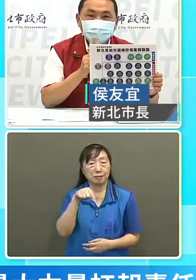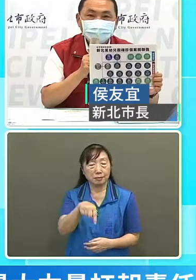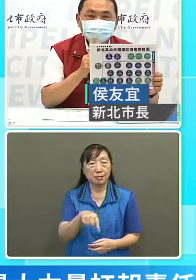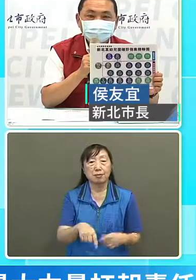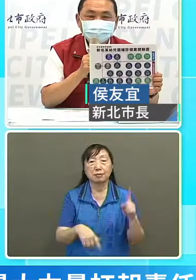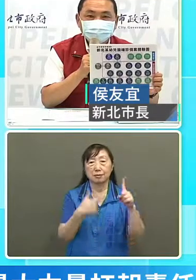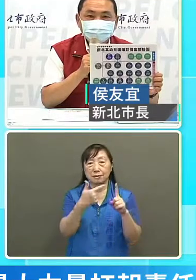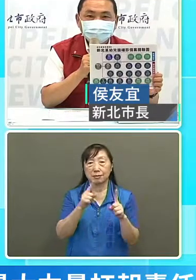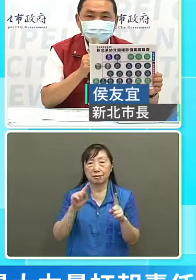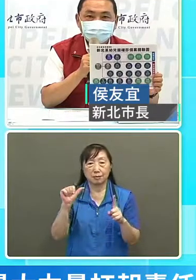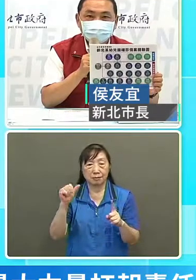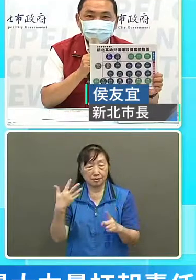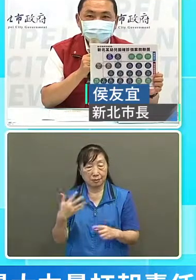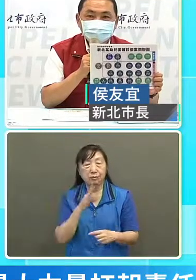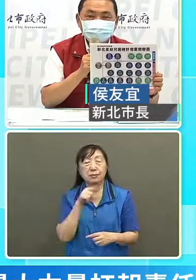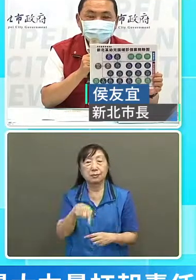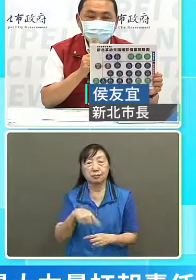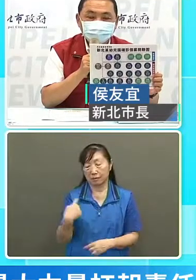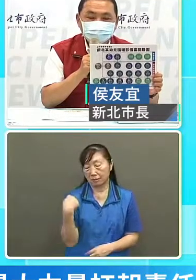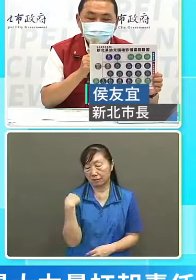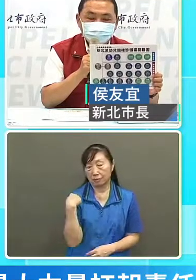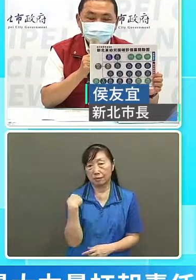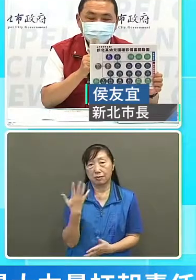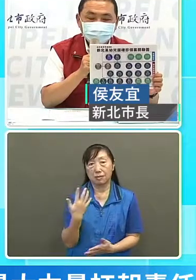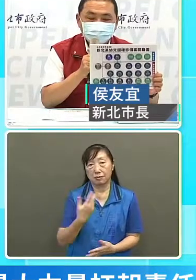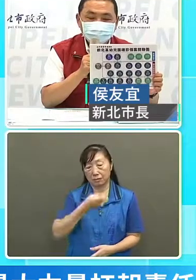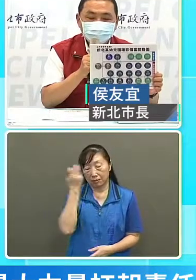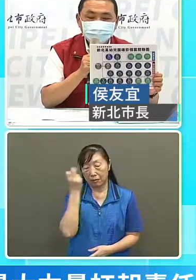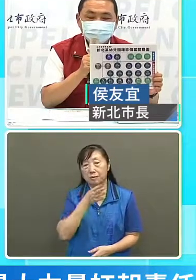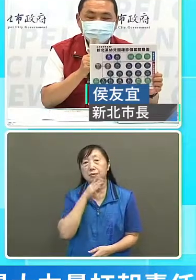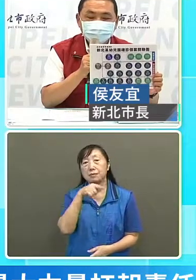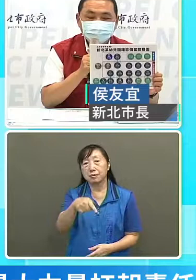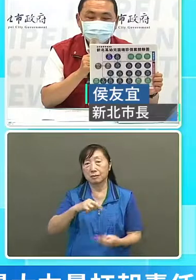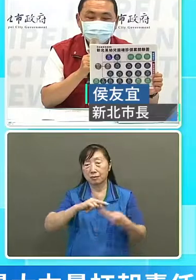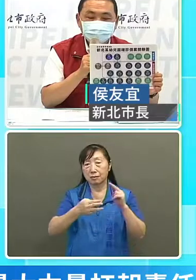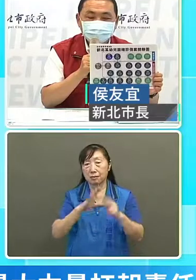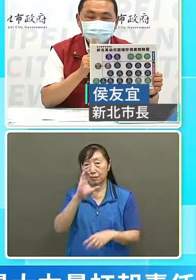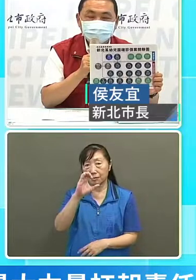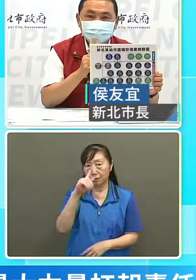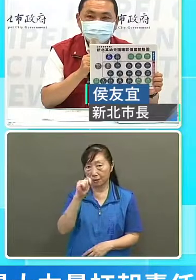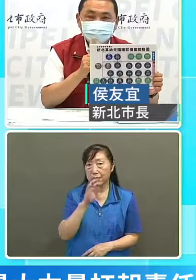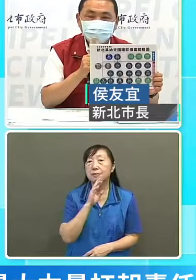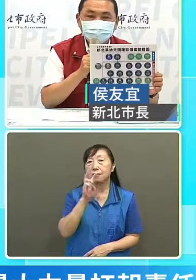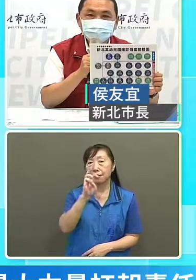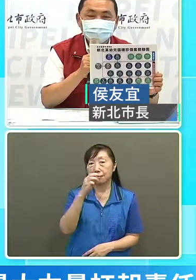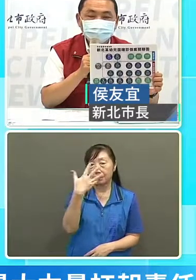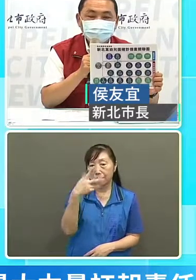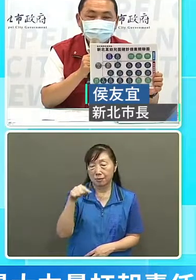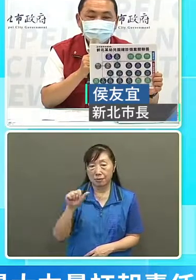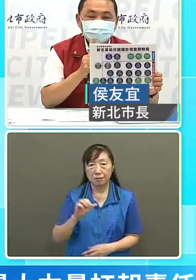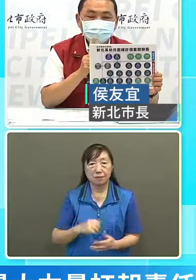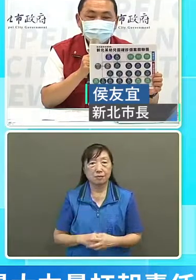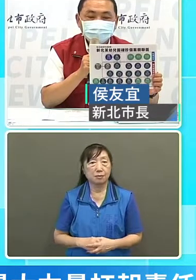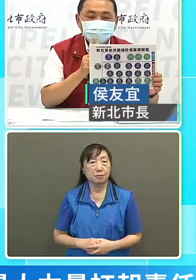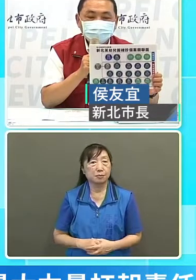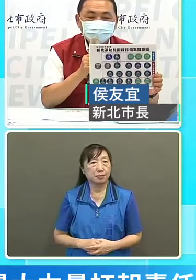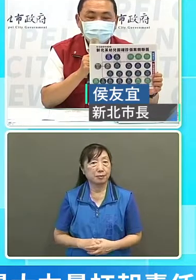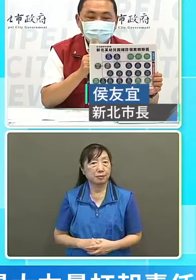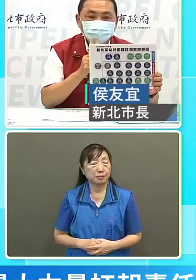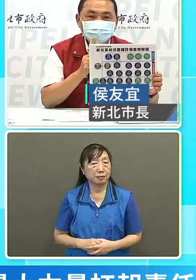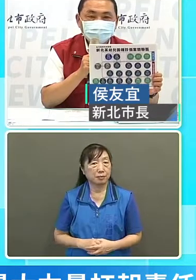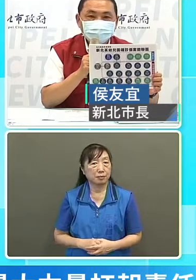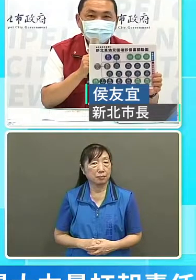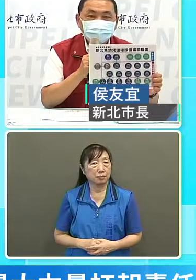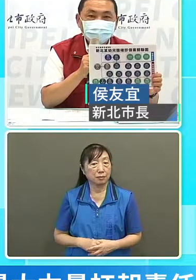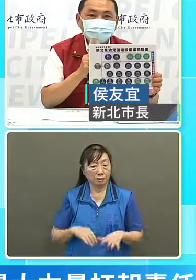16158在昨天先验出来，它的 CT 值是 38.5， 到